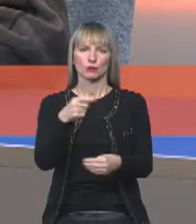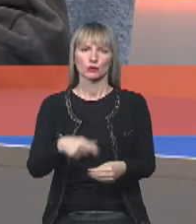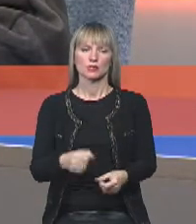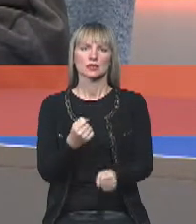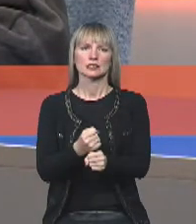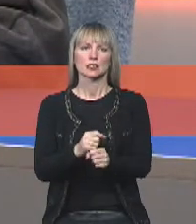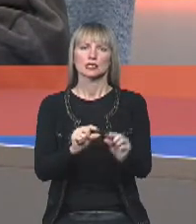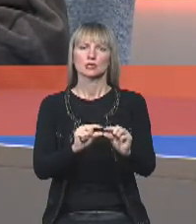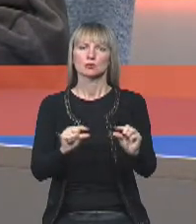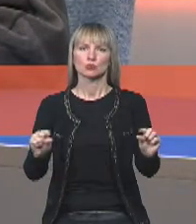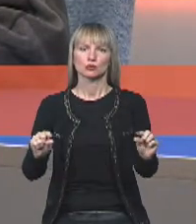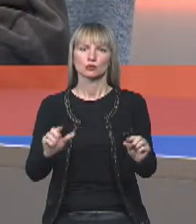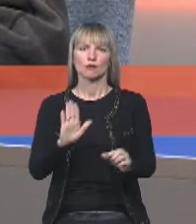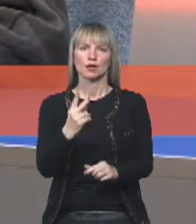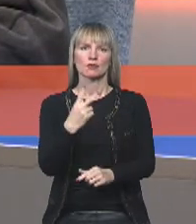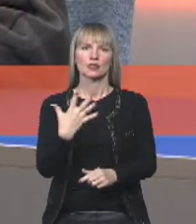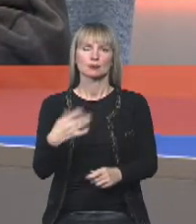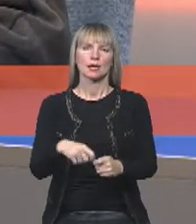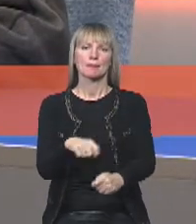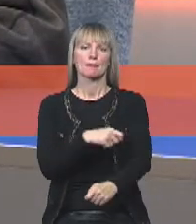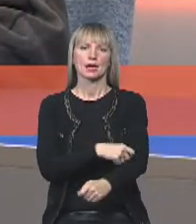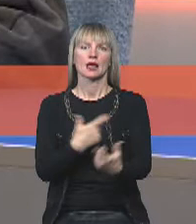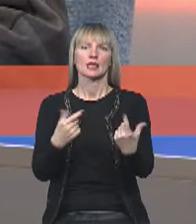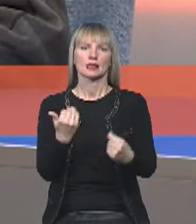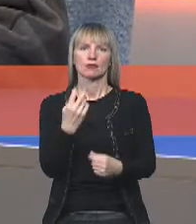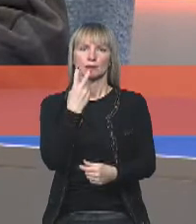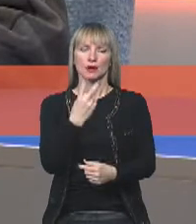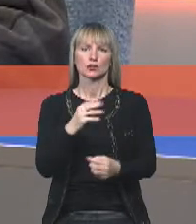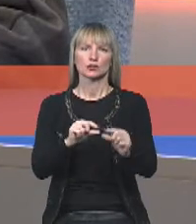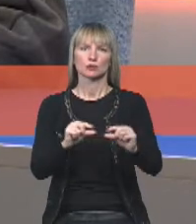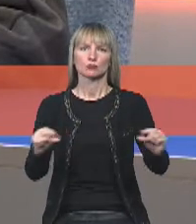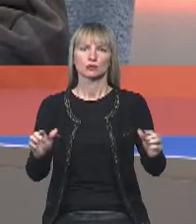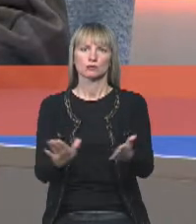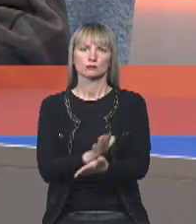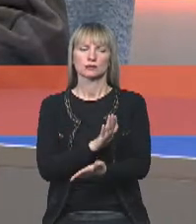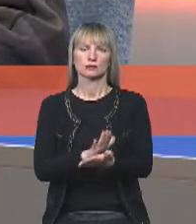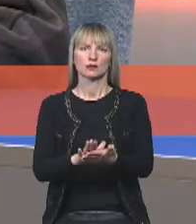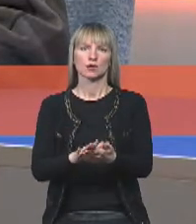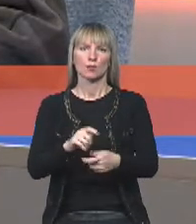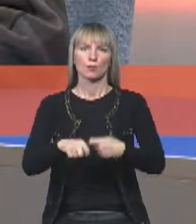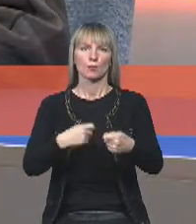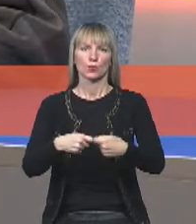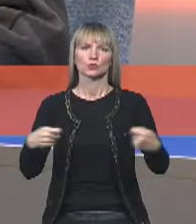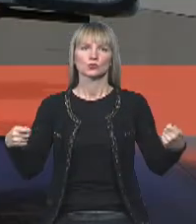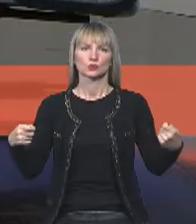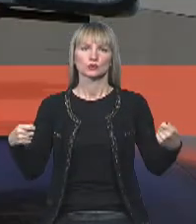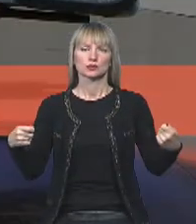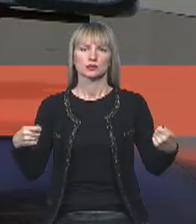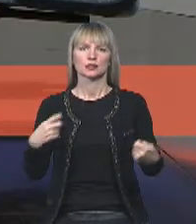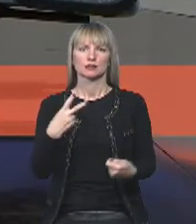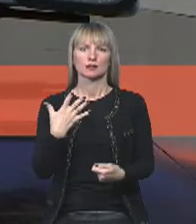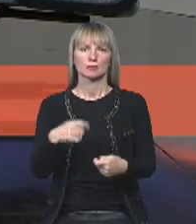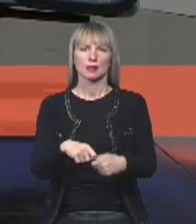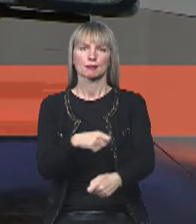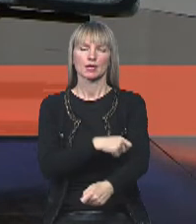зробити смужку в 25 метрів. Де ви бачили 25 метрів безкоштовної мотузки? Мотузку 25